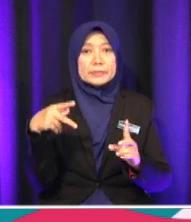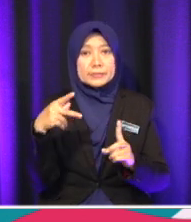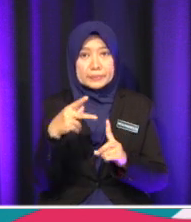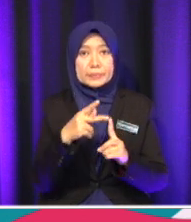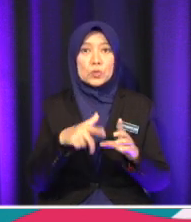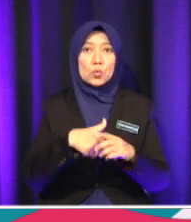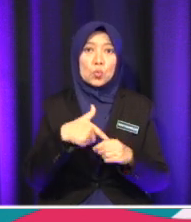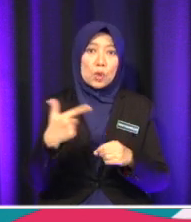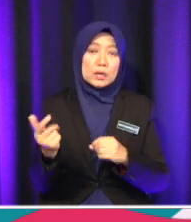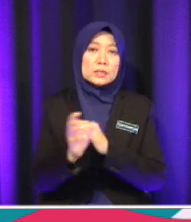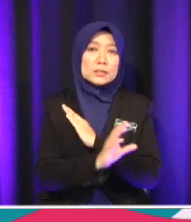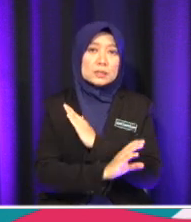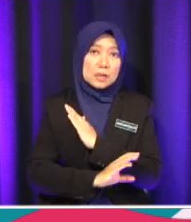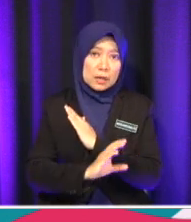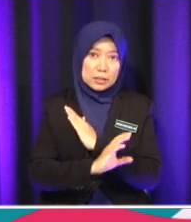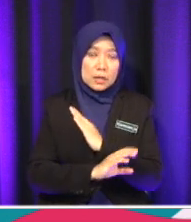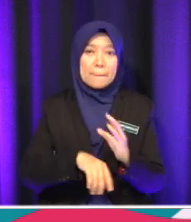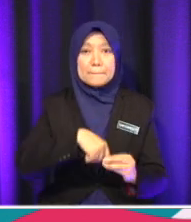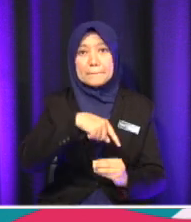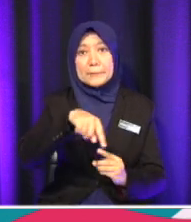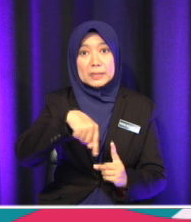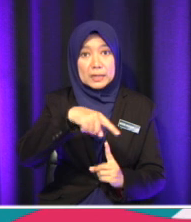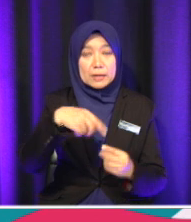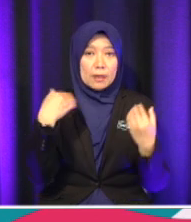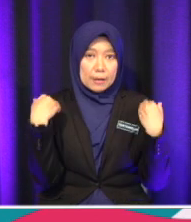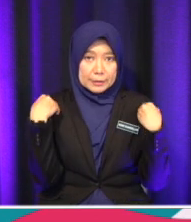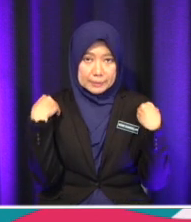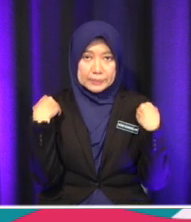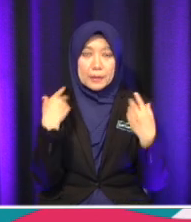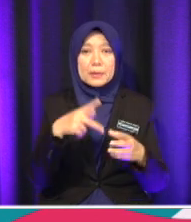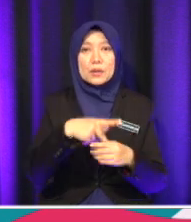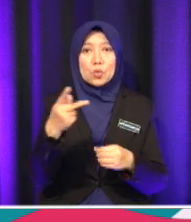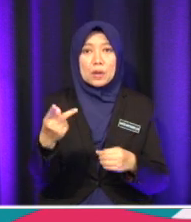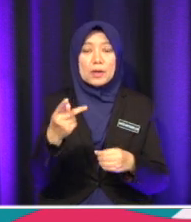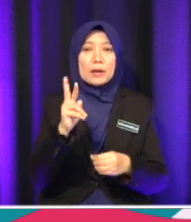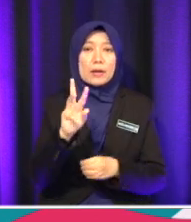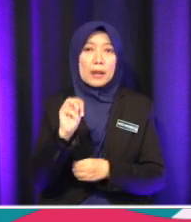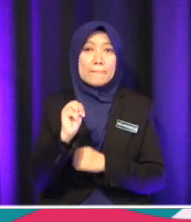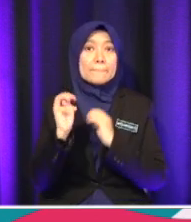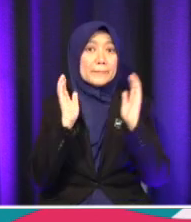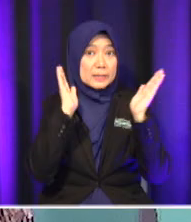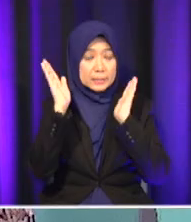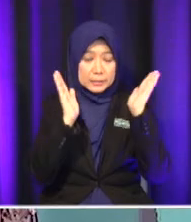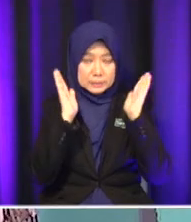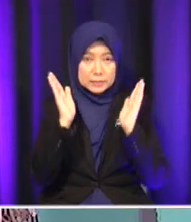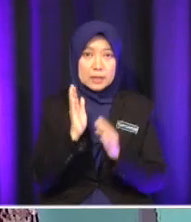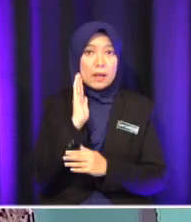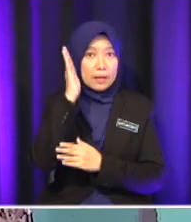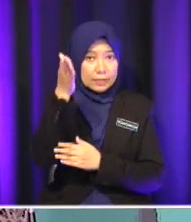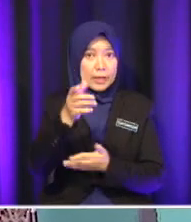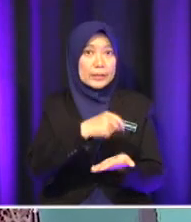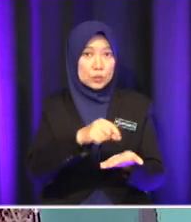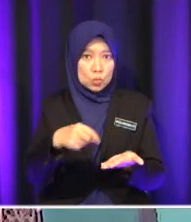berlakunya pengaliran keluar mata uang RM ke luar negara kita akan catat di bagian debit